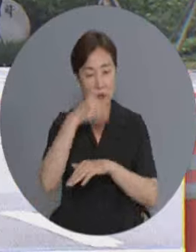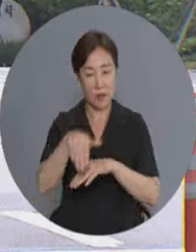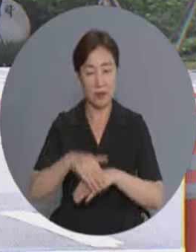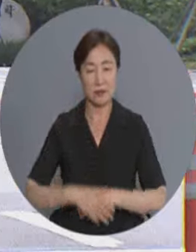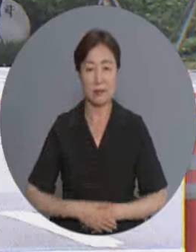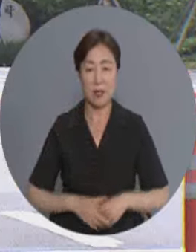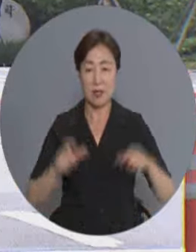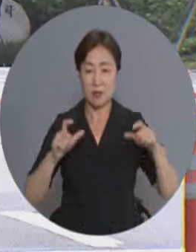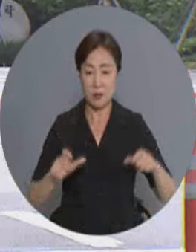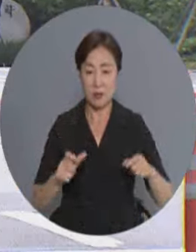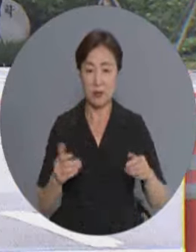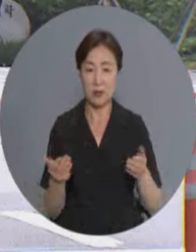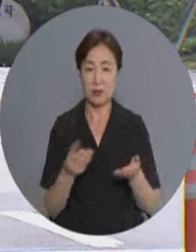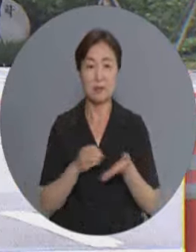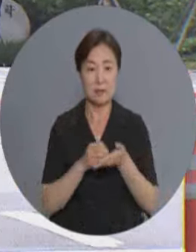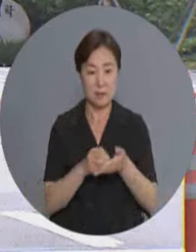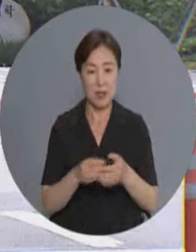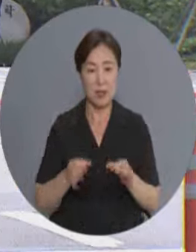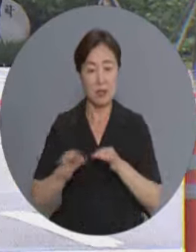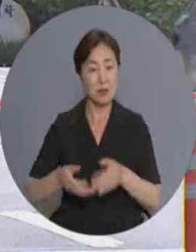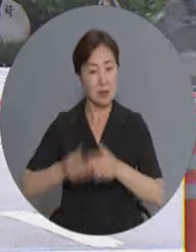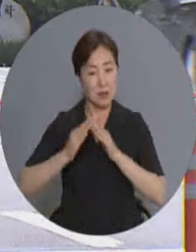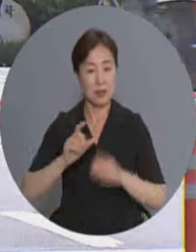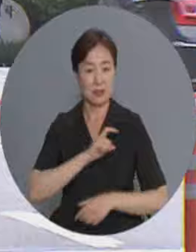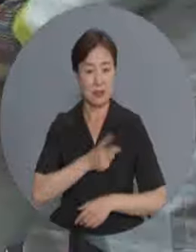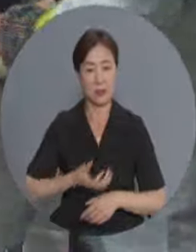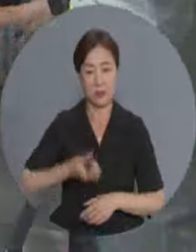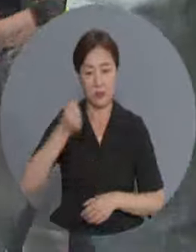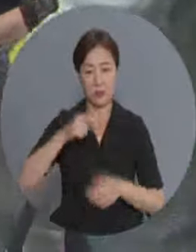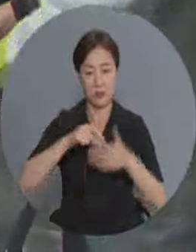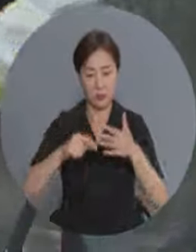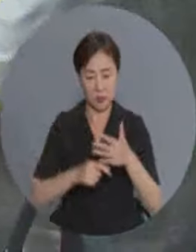프로그램은 지역에서 취창업이 가능한 자격증